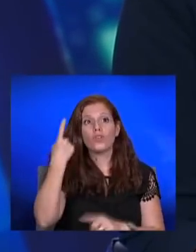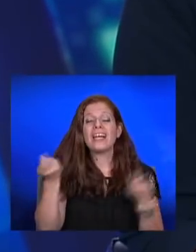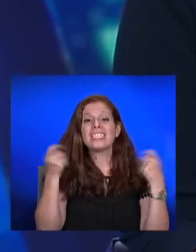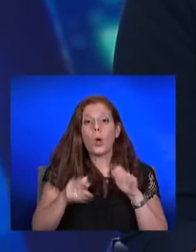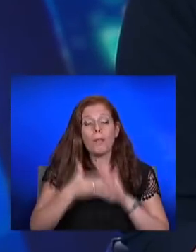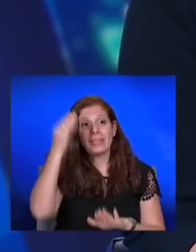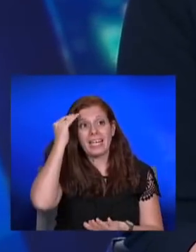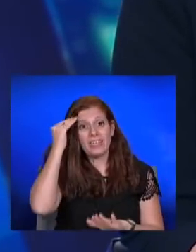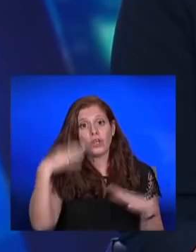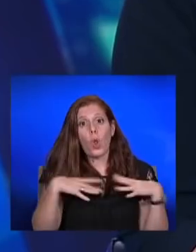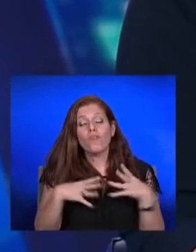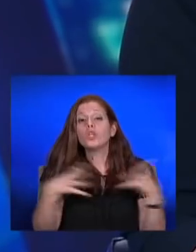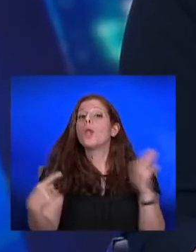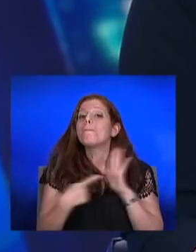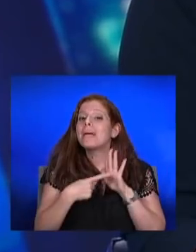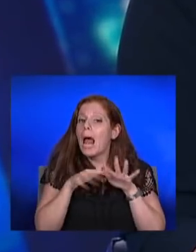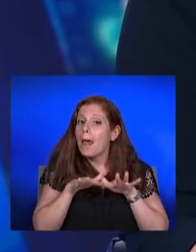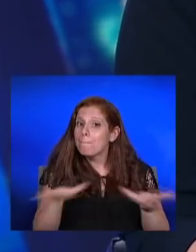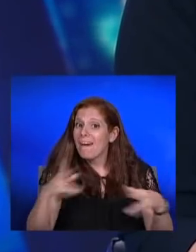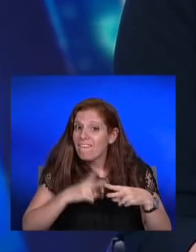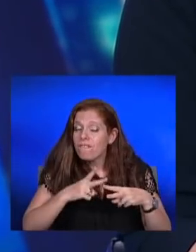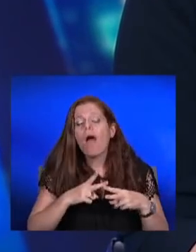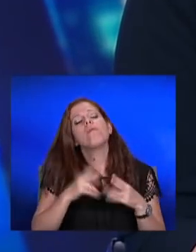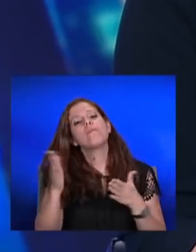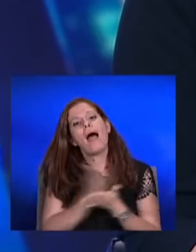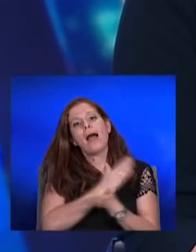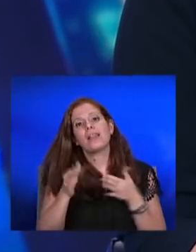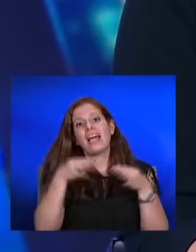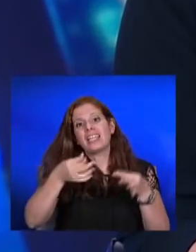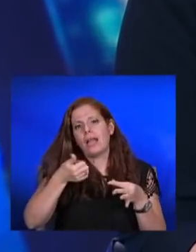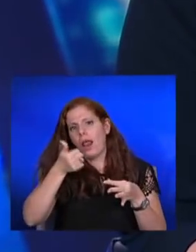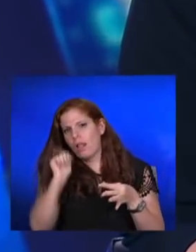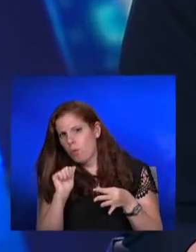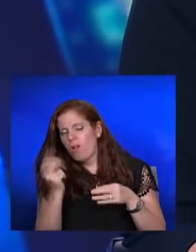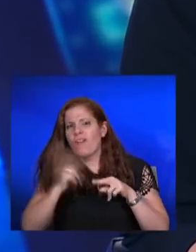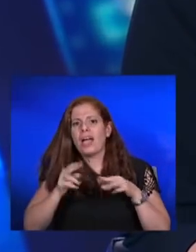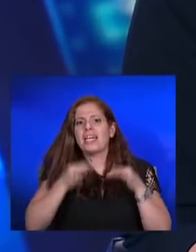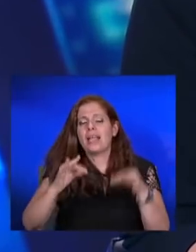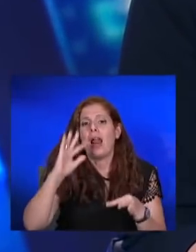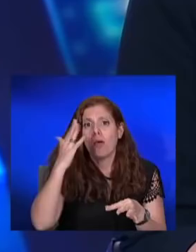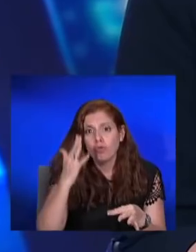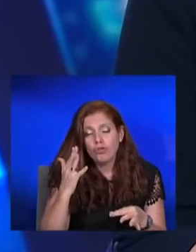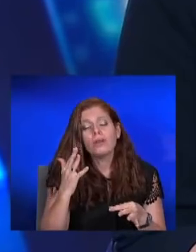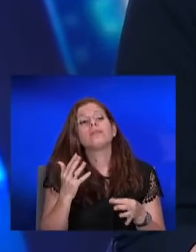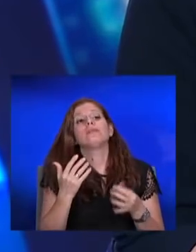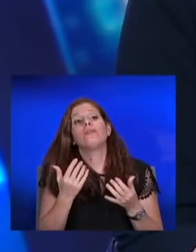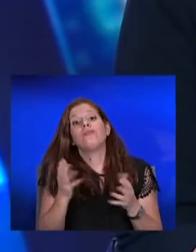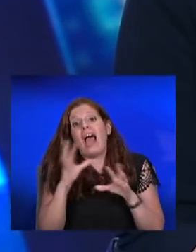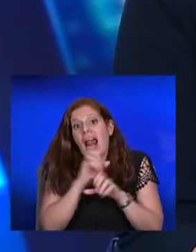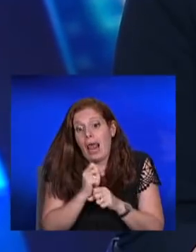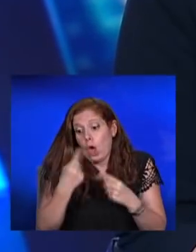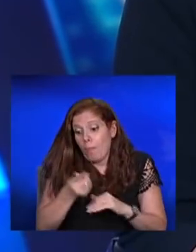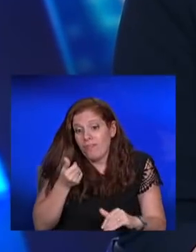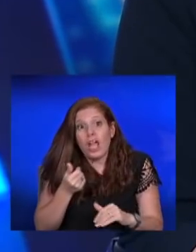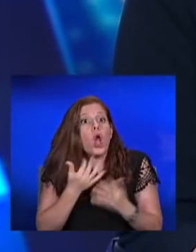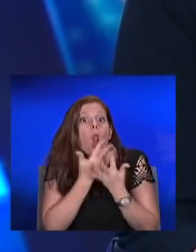המגפה, ההחלטה נדחתה לאתמול ואחר כך לחמישי, והלילה, יום לפני, לא ברור אם זה יקרה מחר. מסתבר שעדיין לא